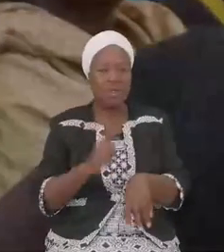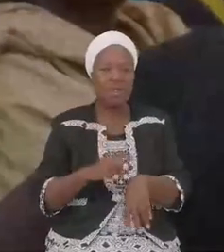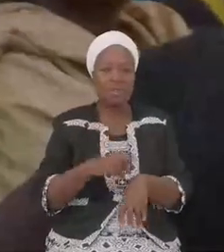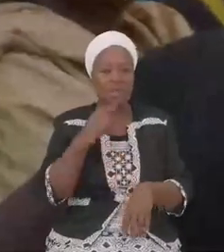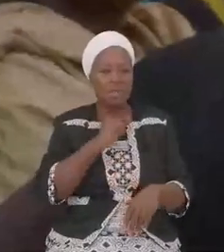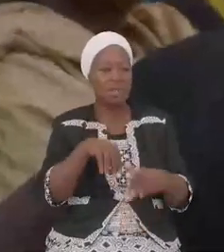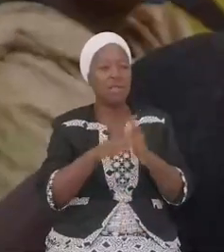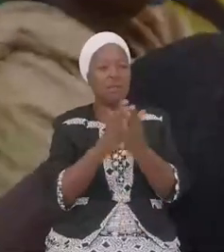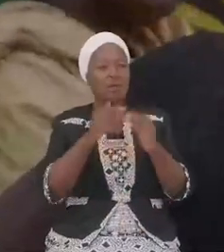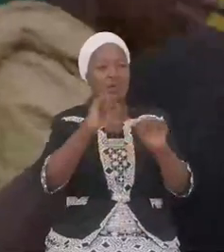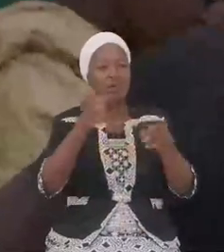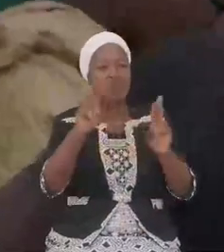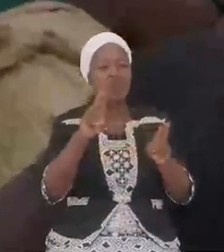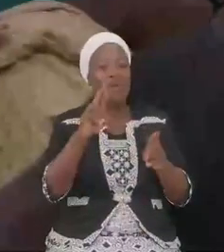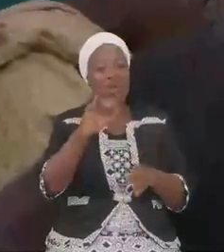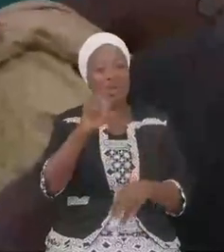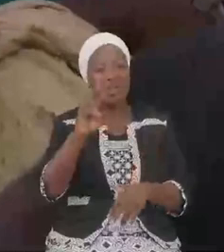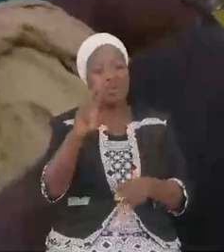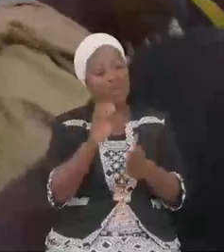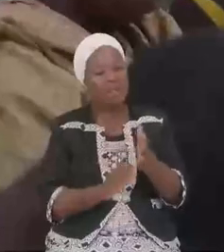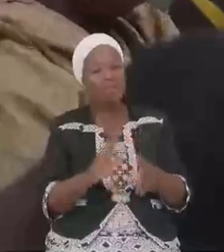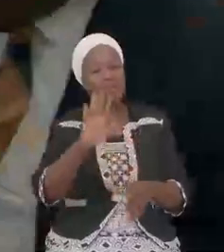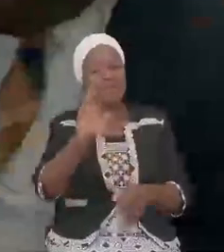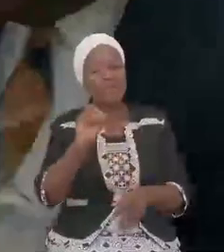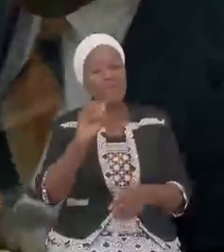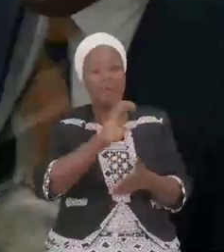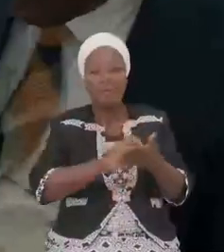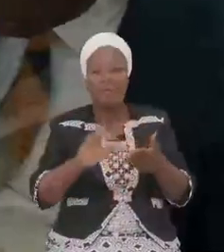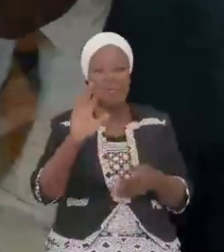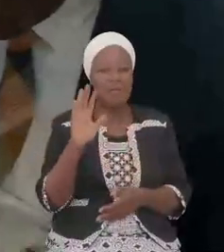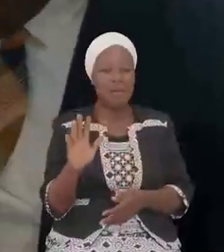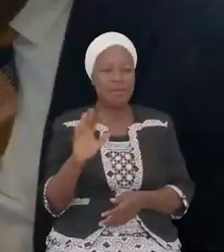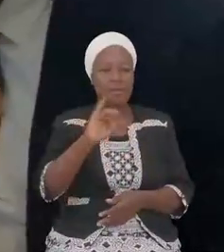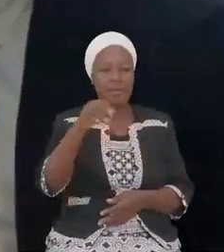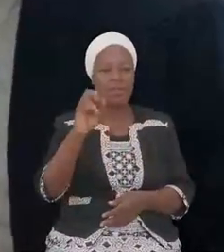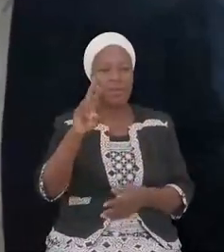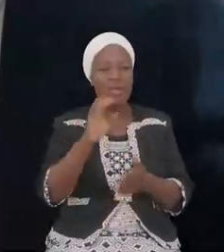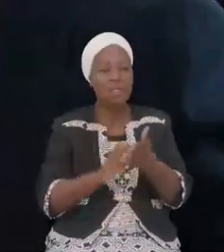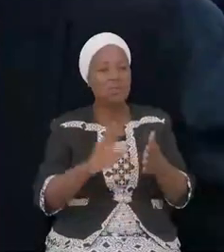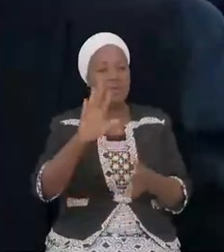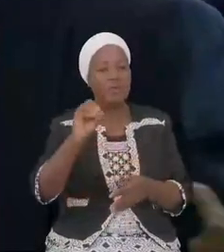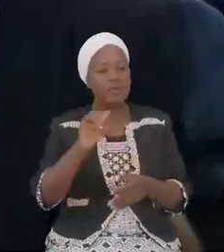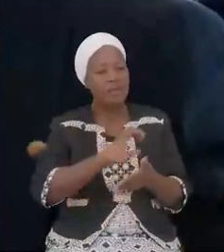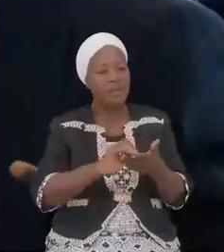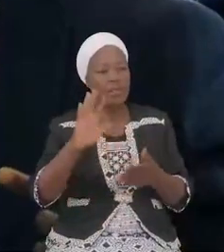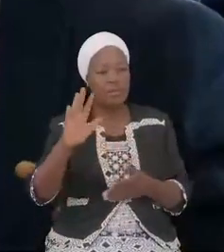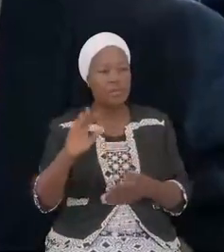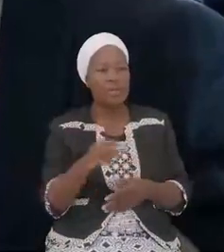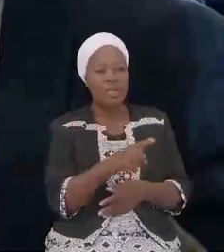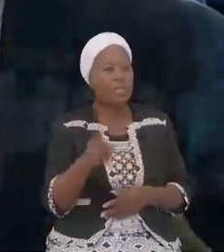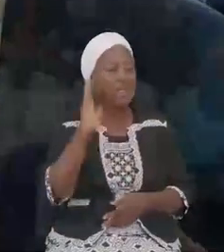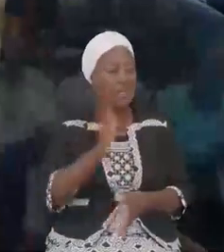à Jérémie 50, Jérémie chapitre 50, Jérémie 50, verset 5.